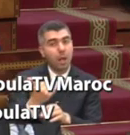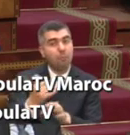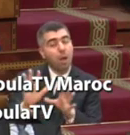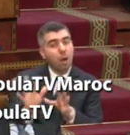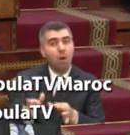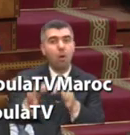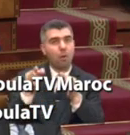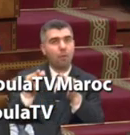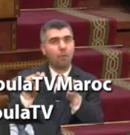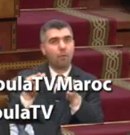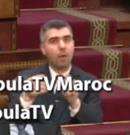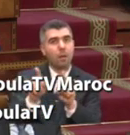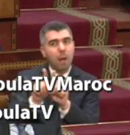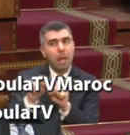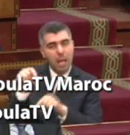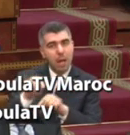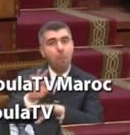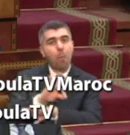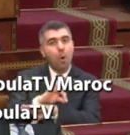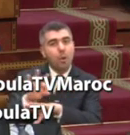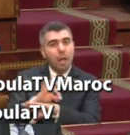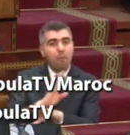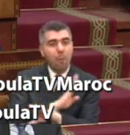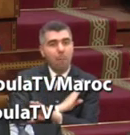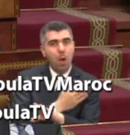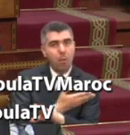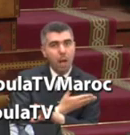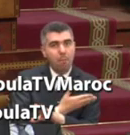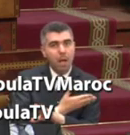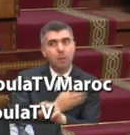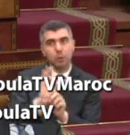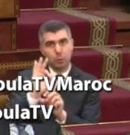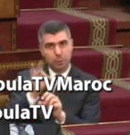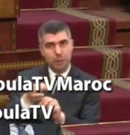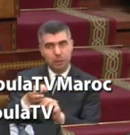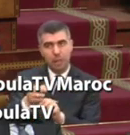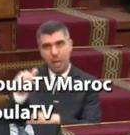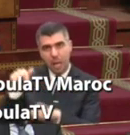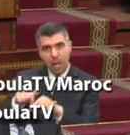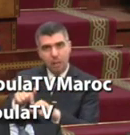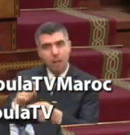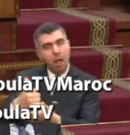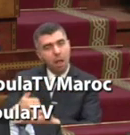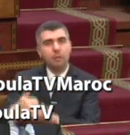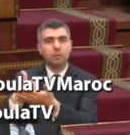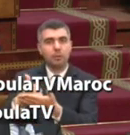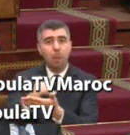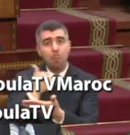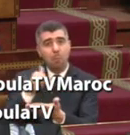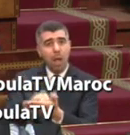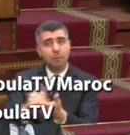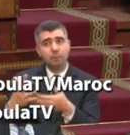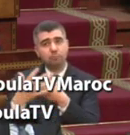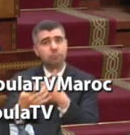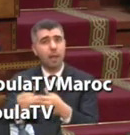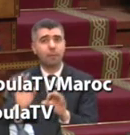حل منطقي، حل سريع من أجل إخراج هذا القانون، لأن الآباء والأمهات في انتظار إخراج هذا القانون، هما في أمس الحاجة